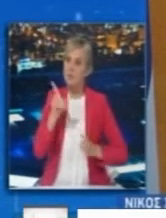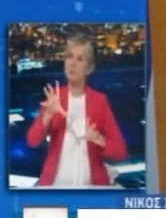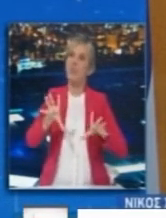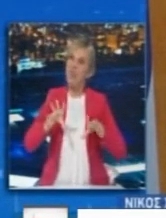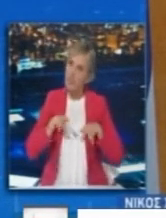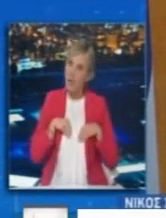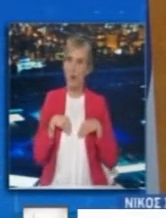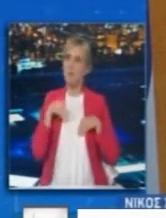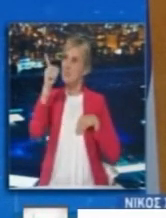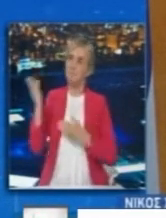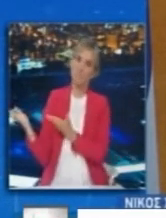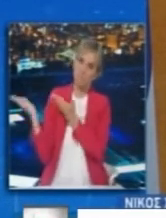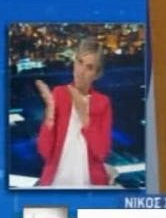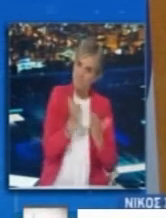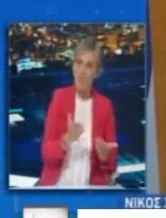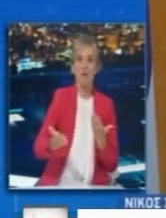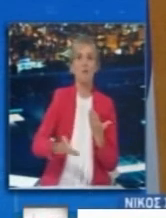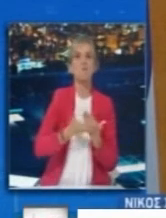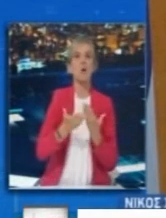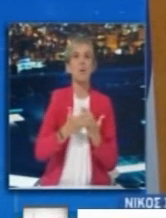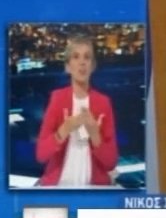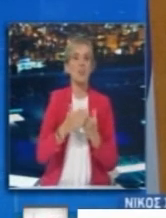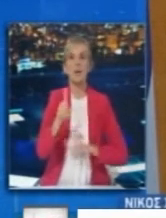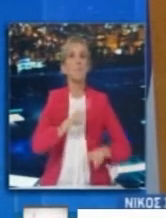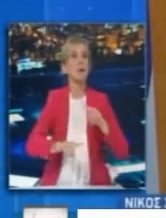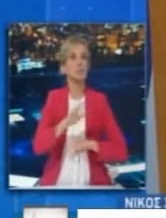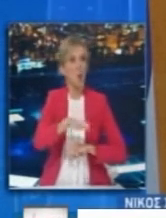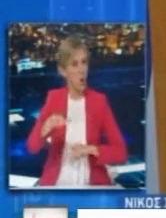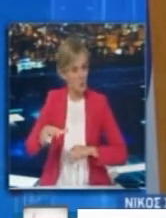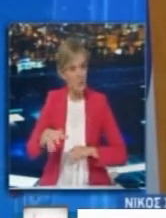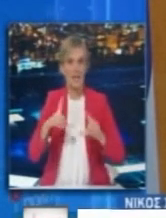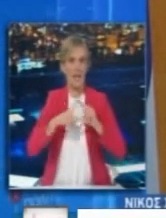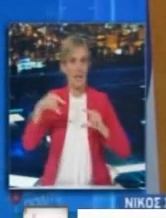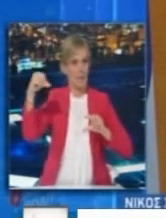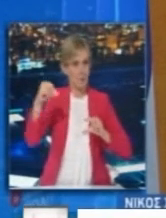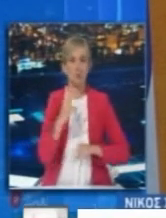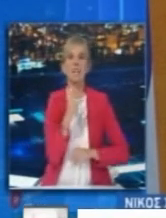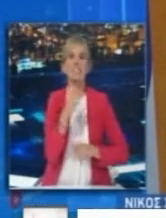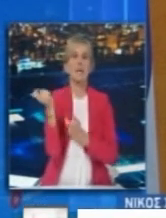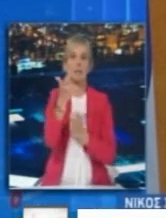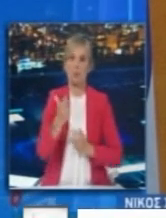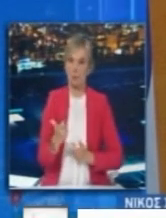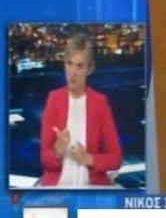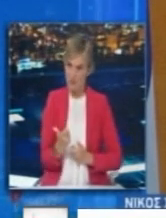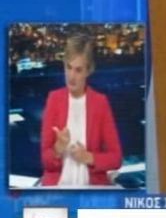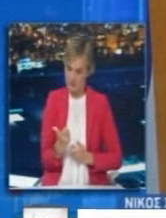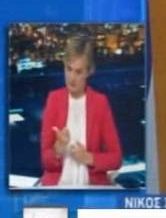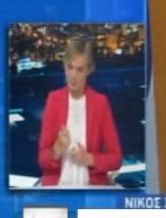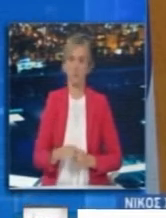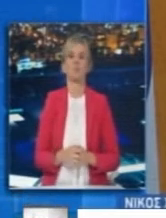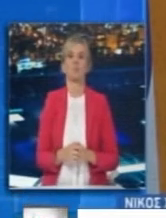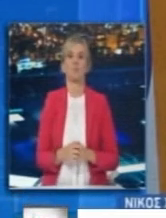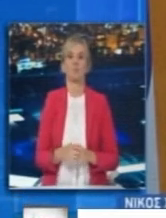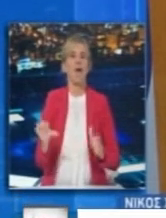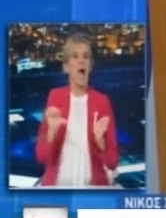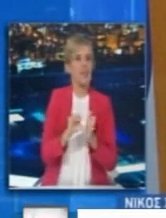να δεχόμαστε βοήθεια και για τις προσεχείς ημέρες από τις παρακάτω χώρες. Από την Κύπρο, 40 πυροσβέστες που επιχειρούν στην Άνω Βαρυπόμπη,